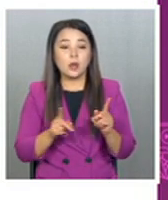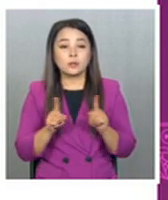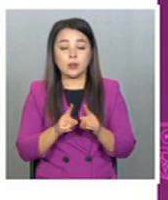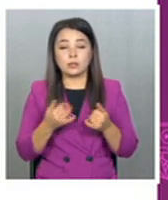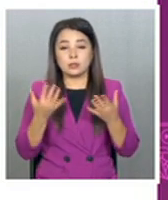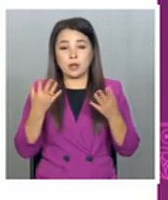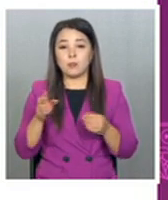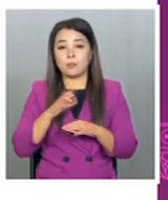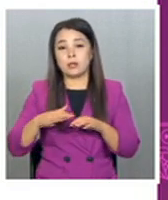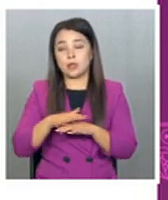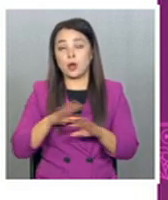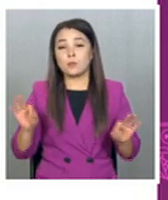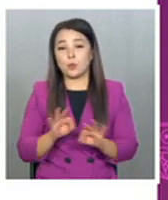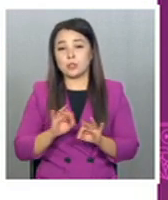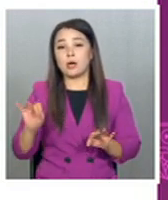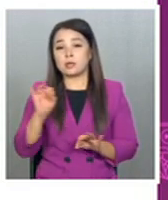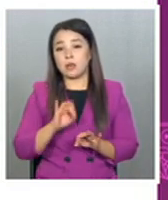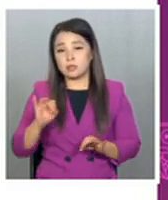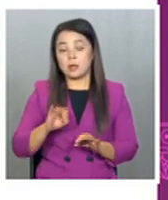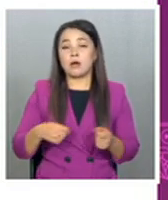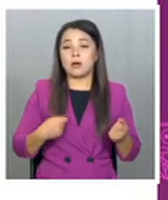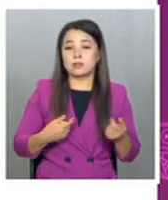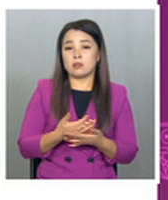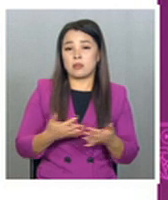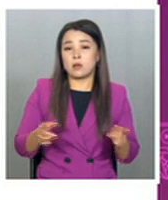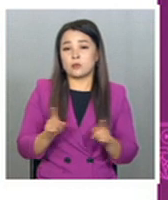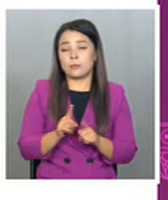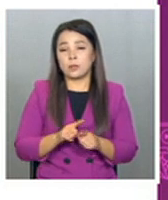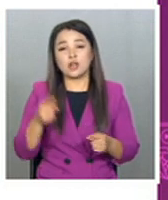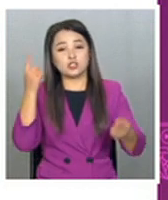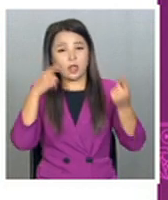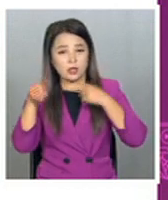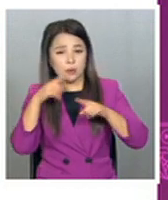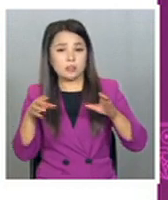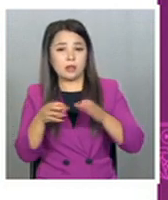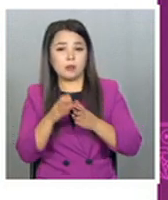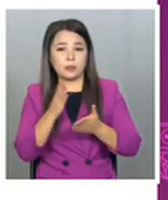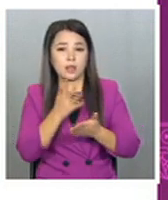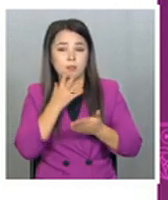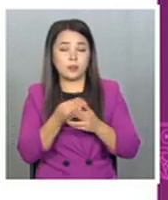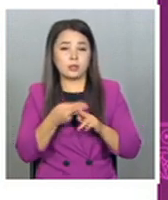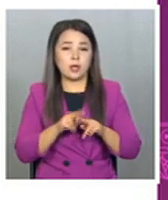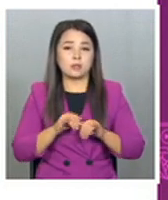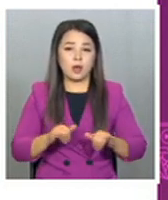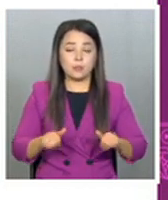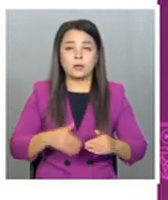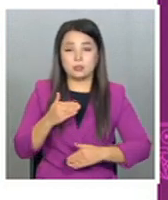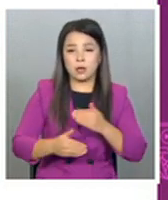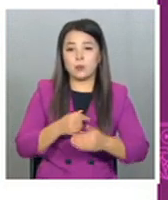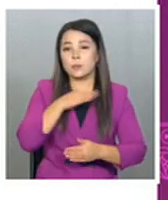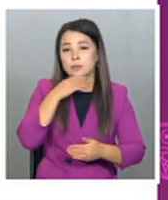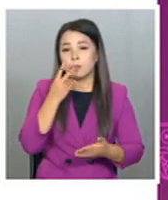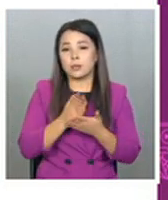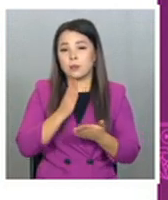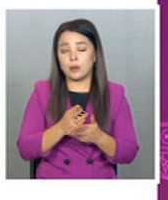қазіргі батыс музыка тарихында аспапта, шығармада, жанрда дамудың бірнеше кезеңінен өткен.